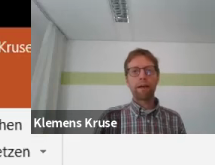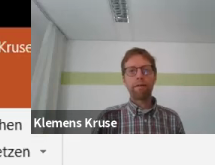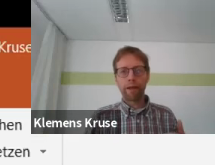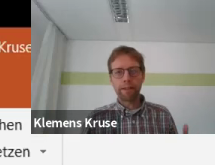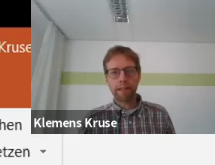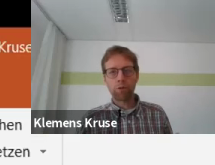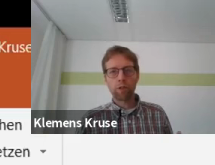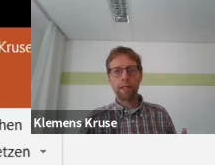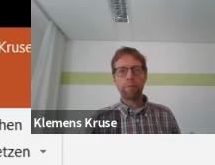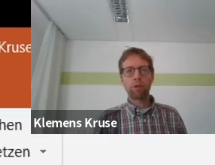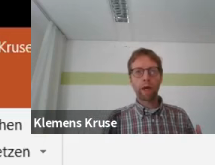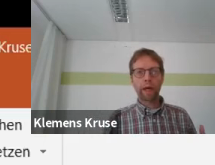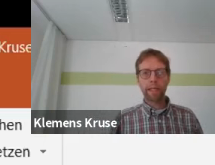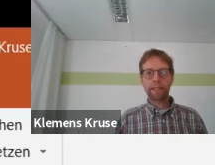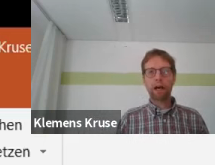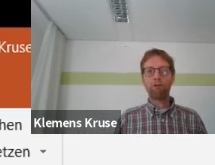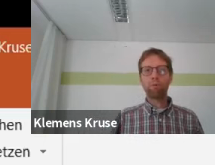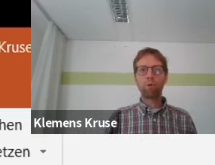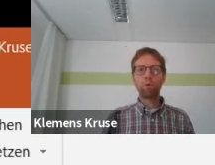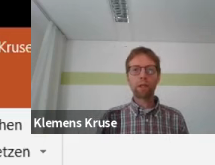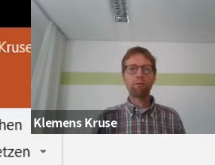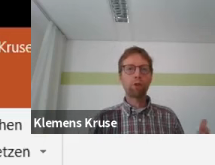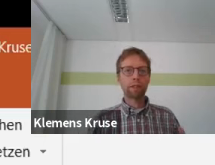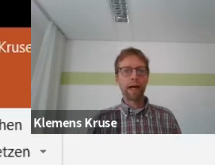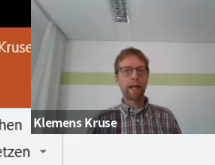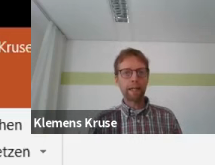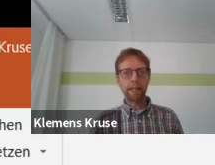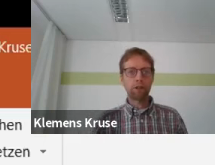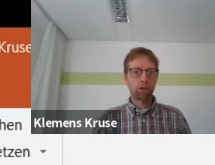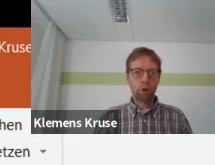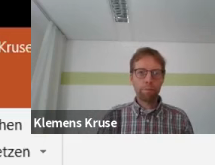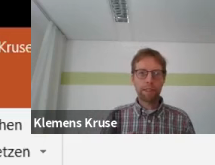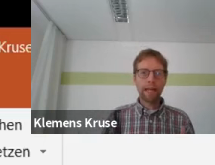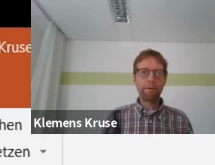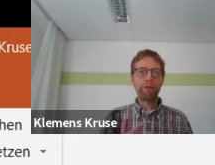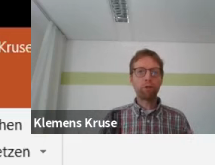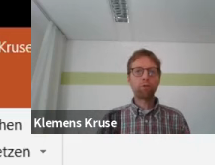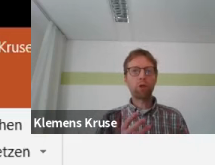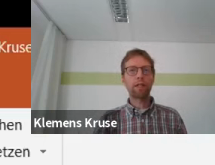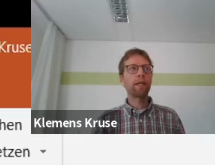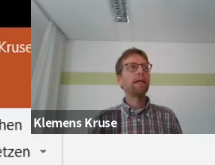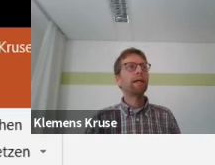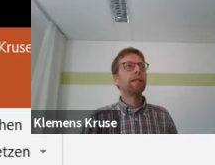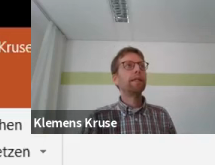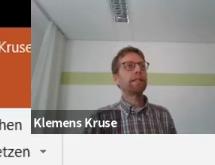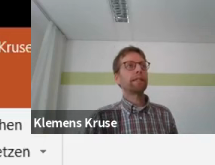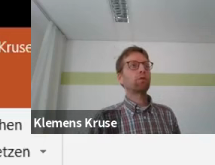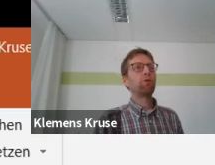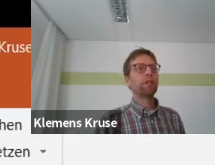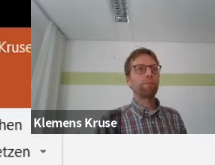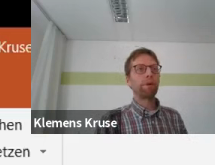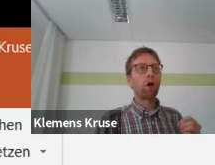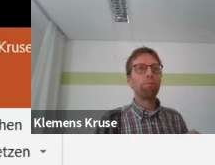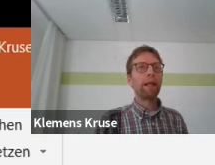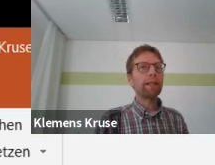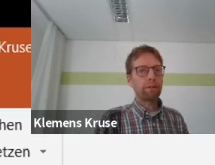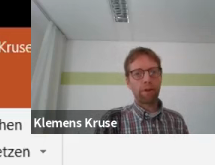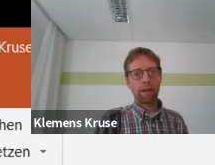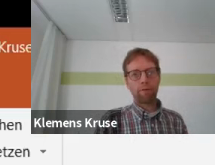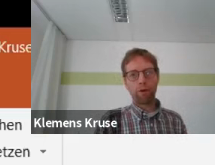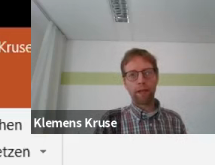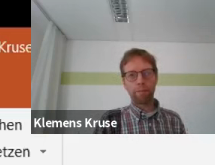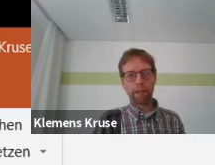dass wenn sich ein Unternehmen zu Recht darauf beruht, dann wird es in aller Regel, es ist so ein bisschen ein Abwägungsvorgang, nicht dazu führen, dass man